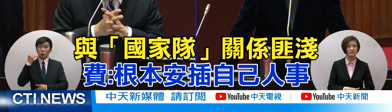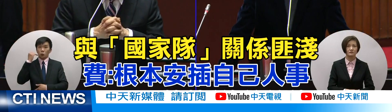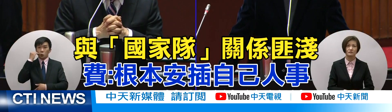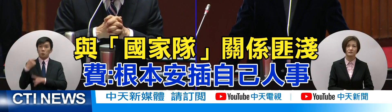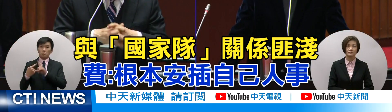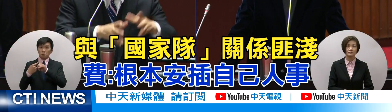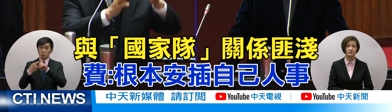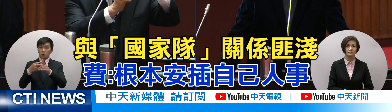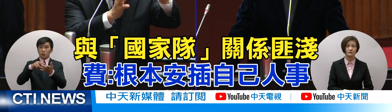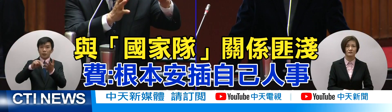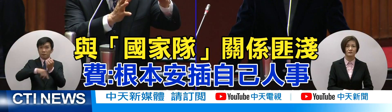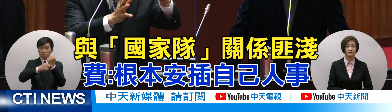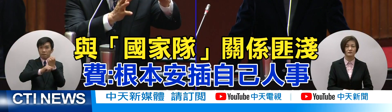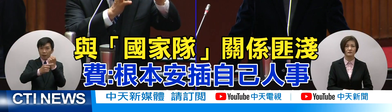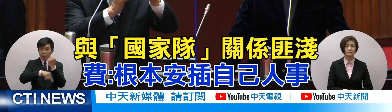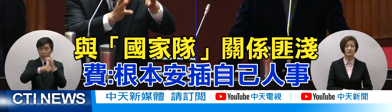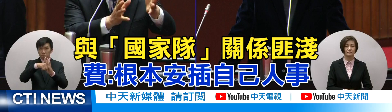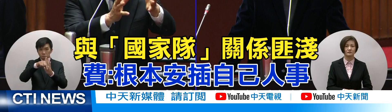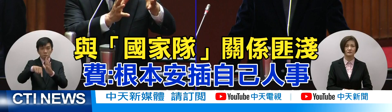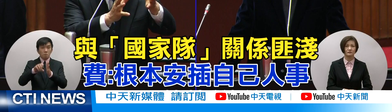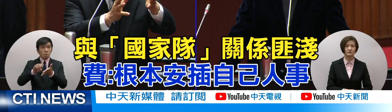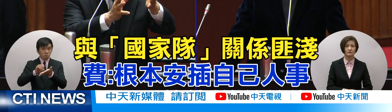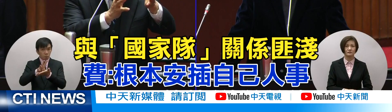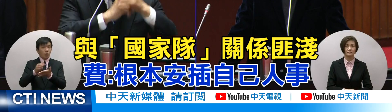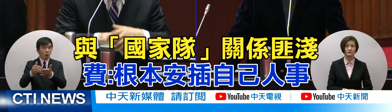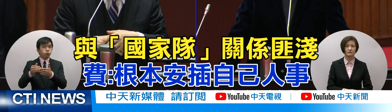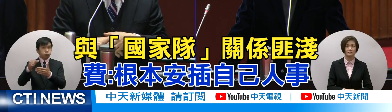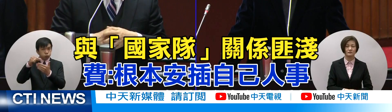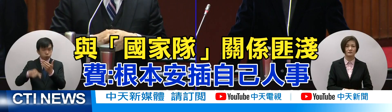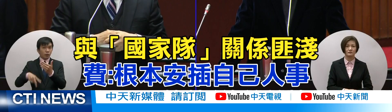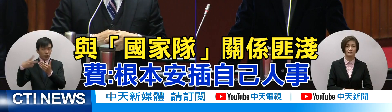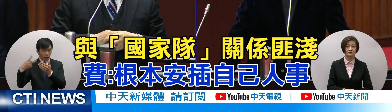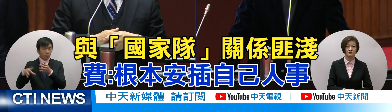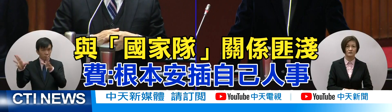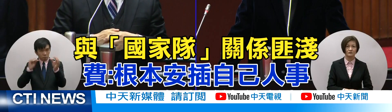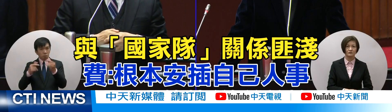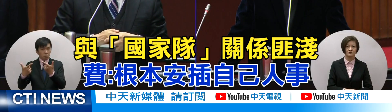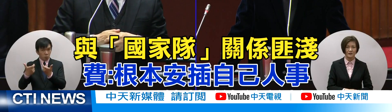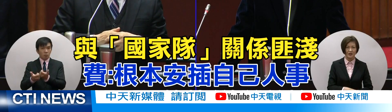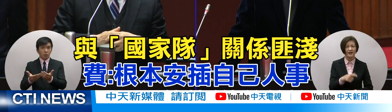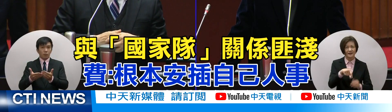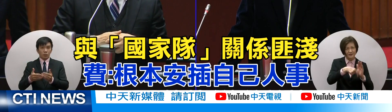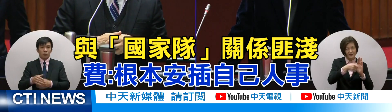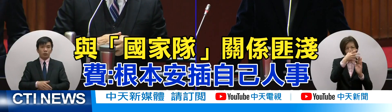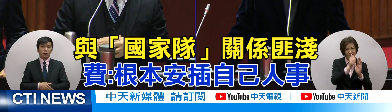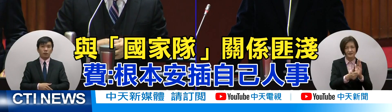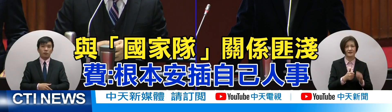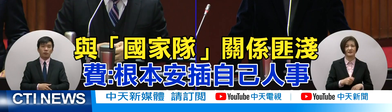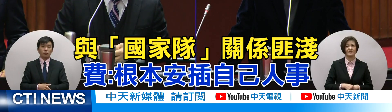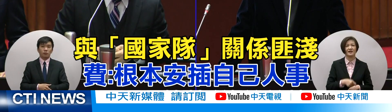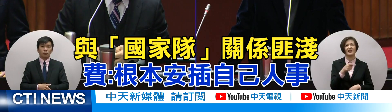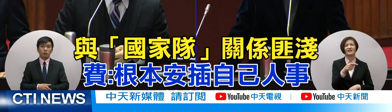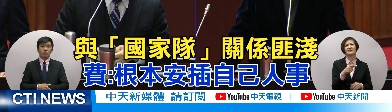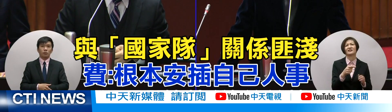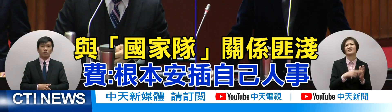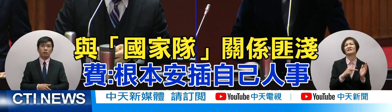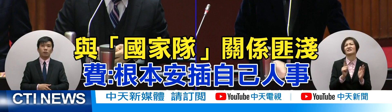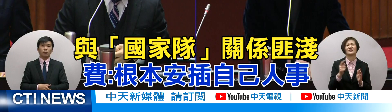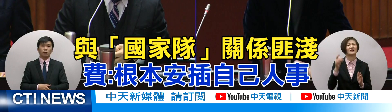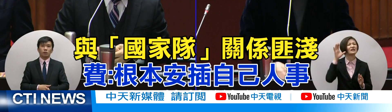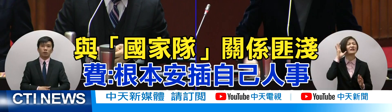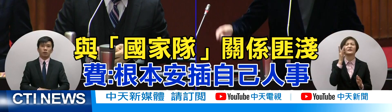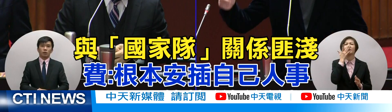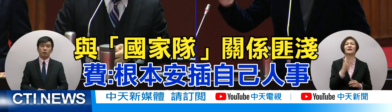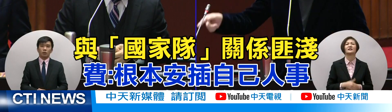要有相当规定跟相关的资格。 院长啊，你在讲什么？我们都听。刚